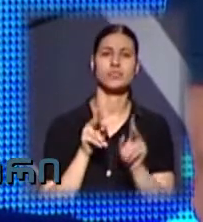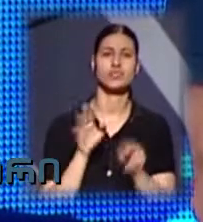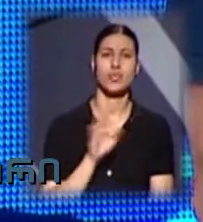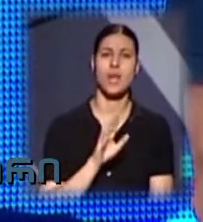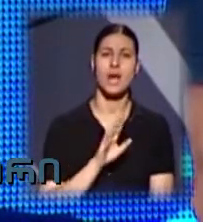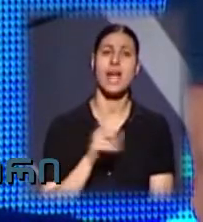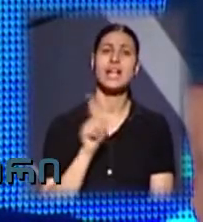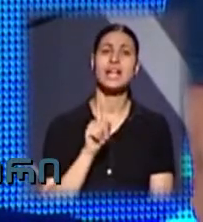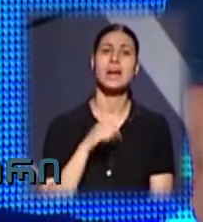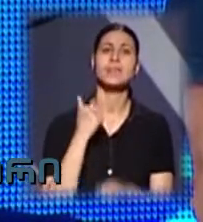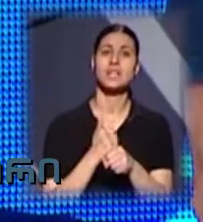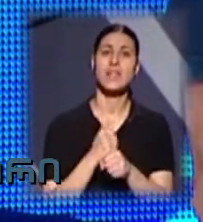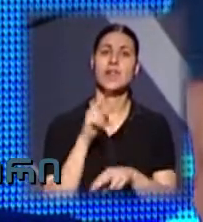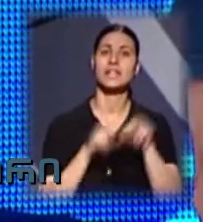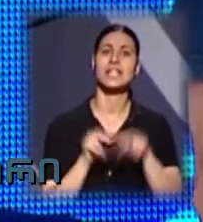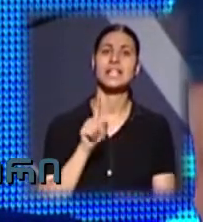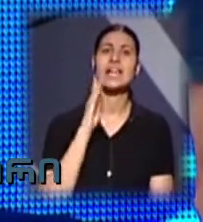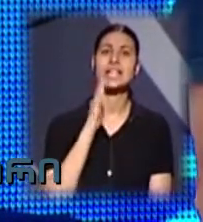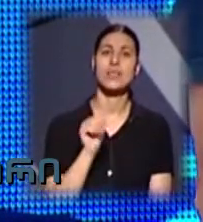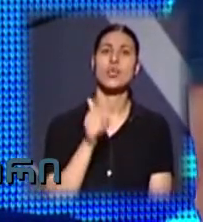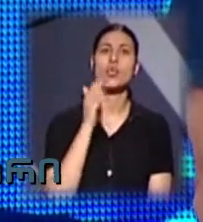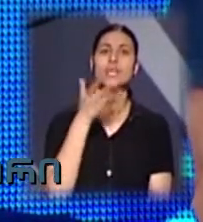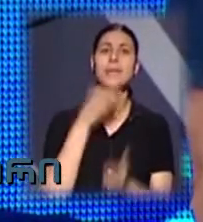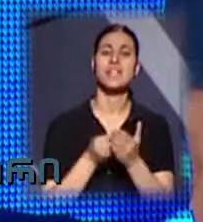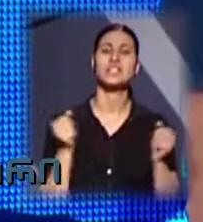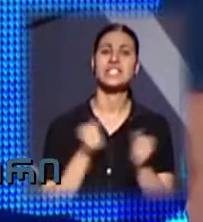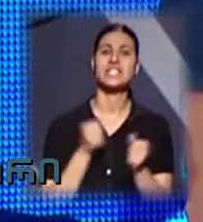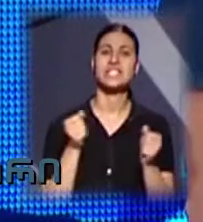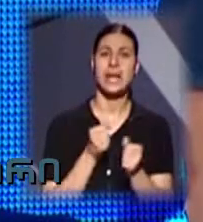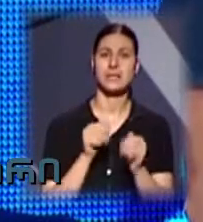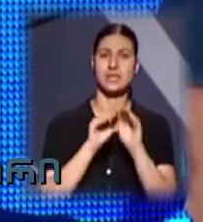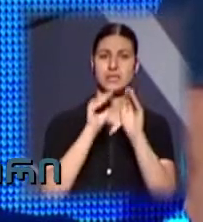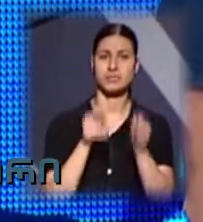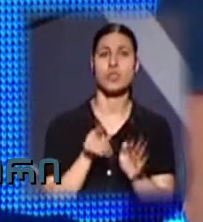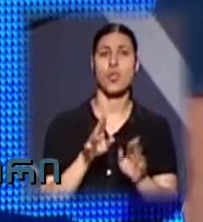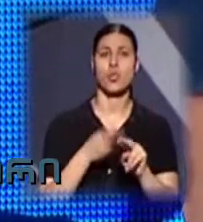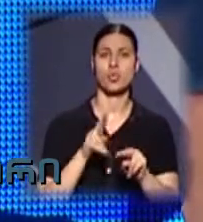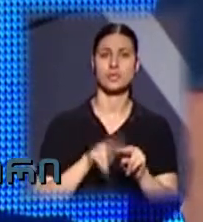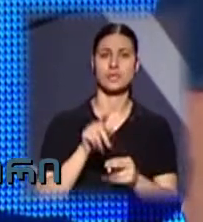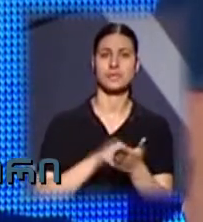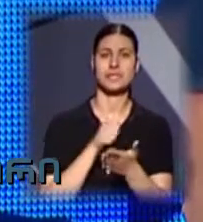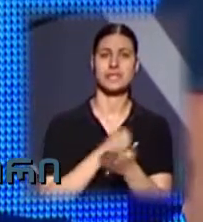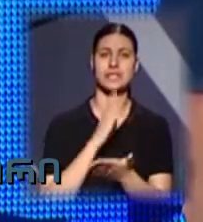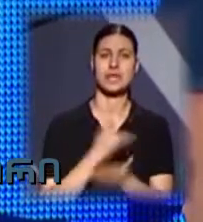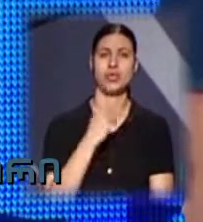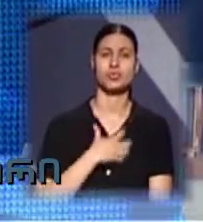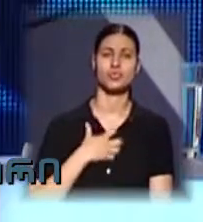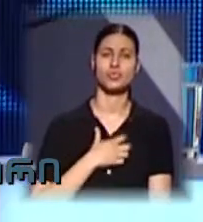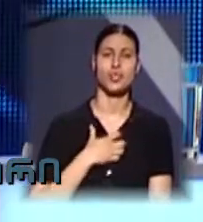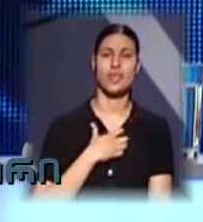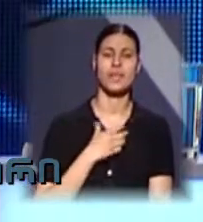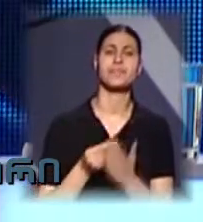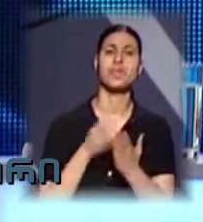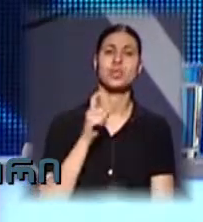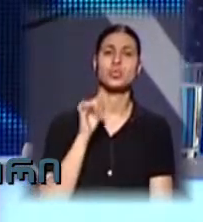იქნება აშენებული ზოოპარკის ტერიტორიაზე და როგორი იქნება მათი ზამთრის სადგომები. მხოლოდ ამ მხრივ აქვს მნიშვნელობა. ბატონ